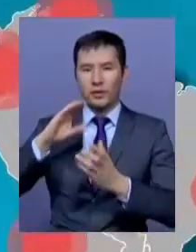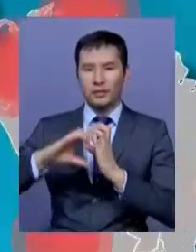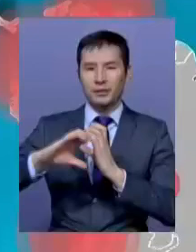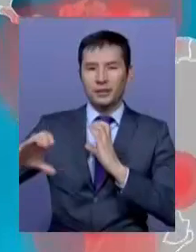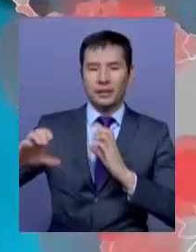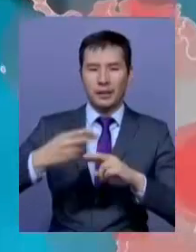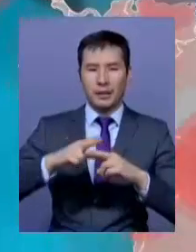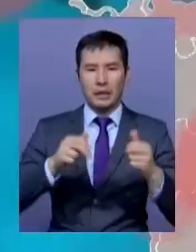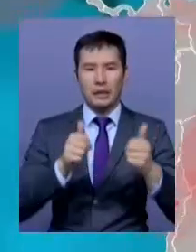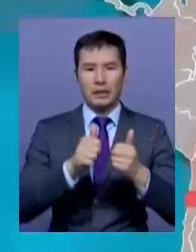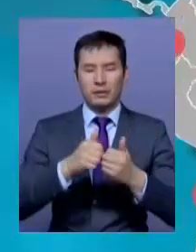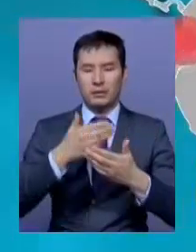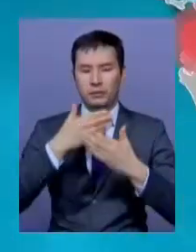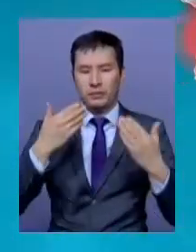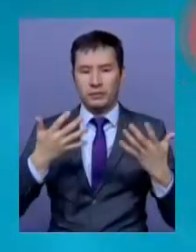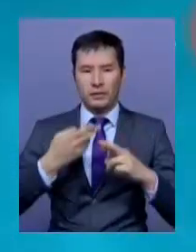кетті.